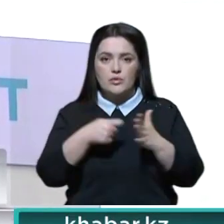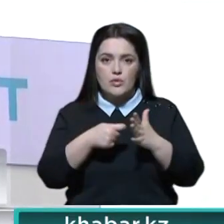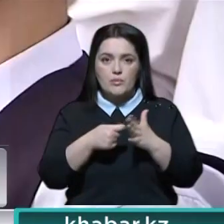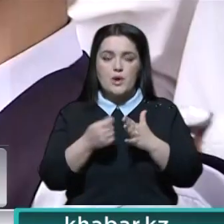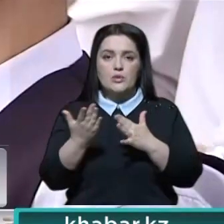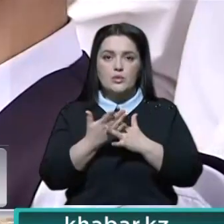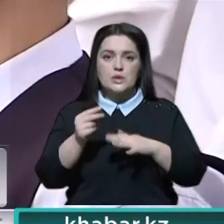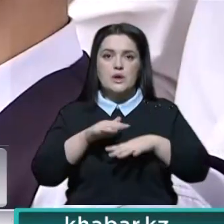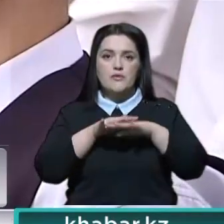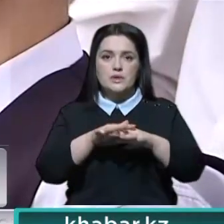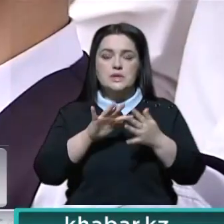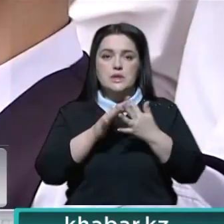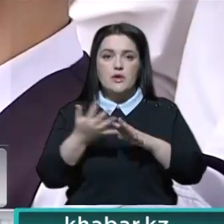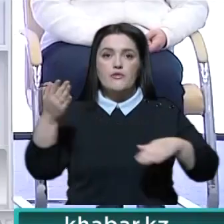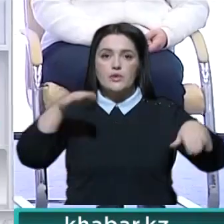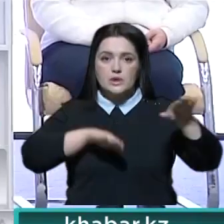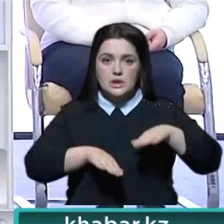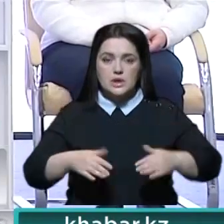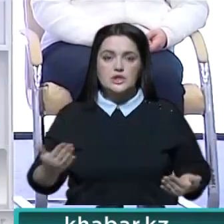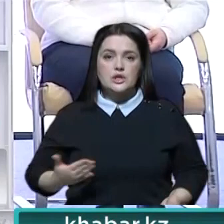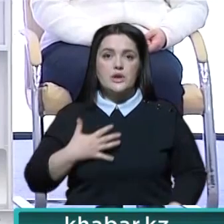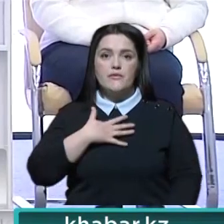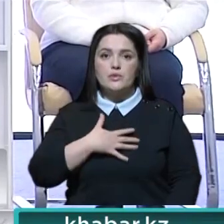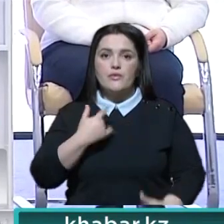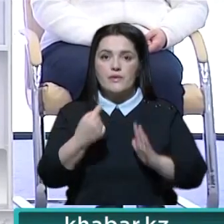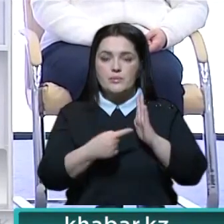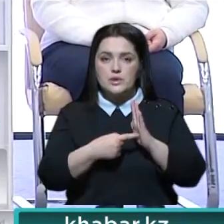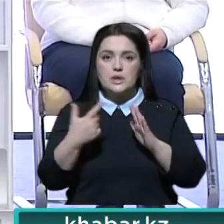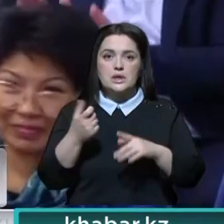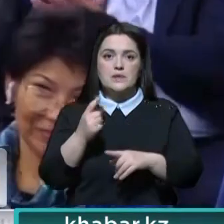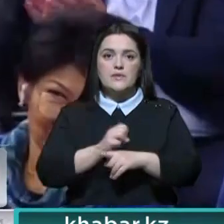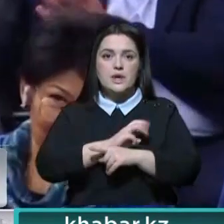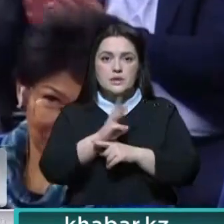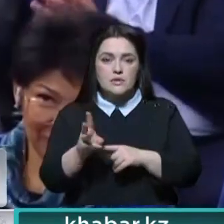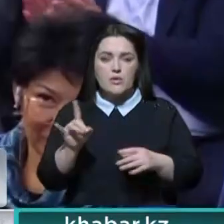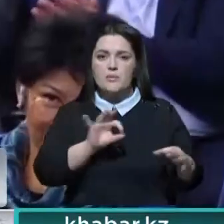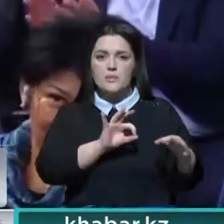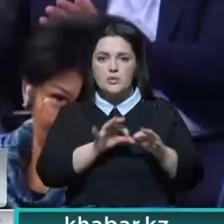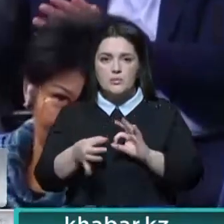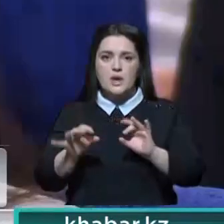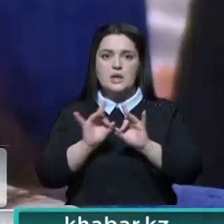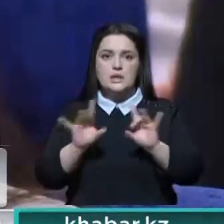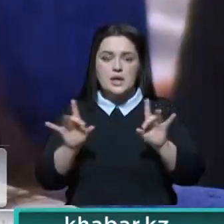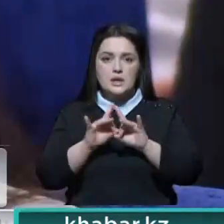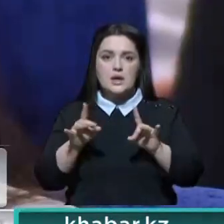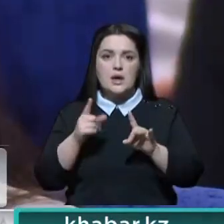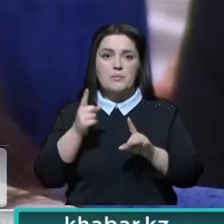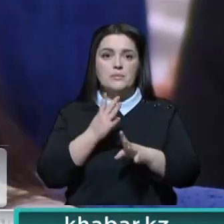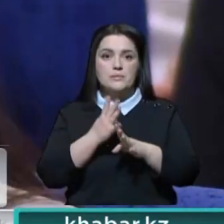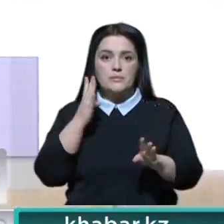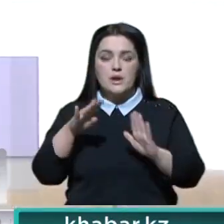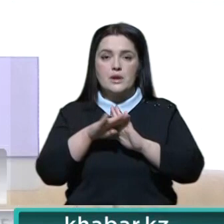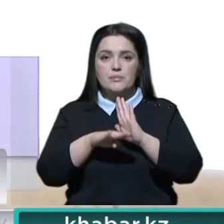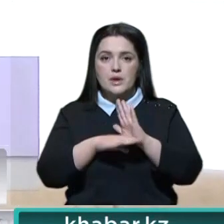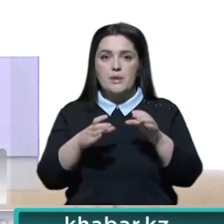также льготного финансирования на селе. В горных районах жители волнуют вопрос газификации. Всем им подробно рассказали об